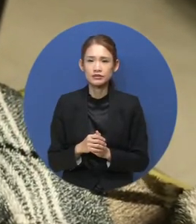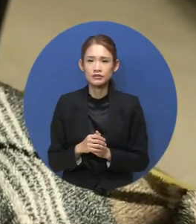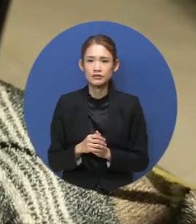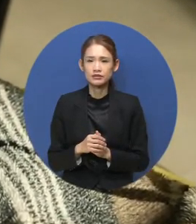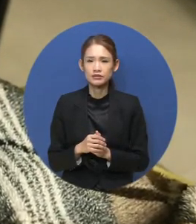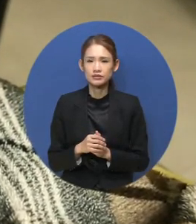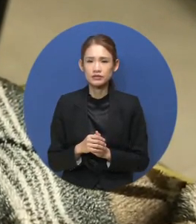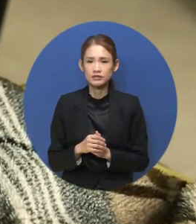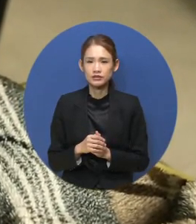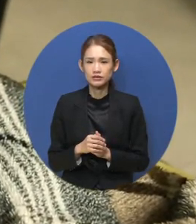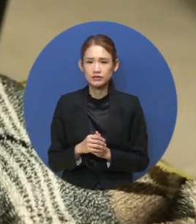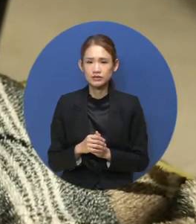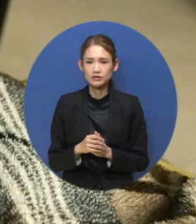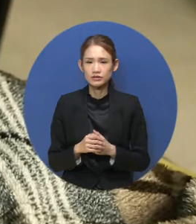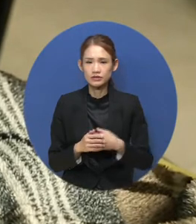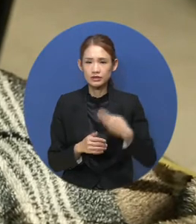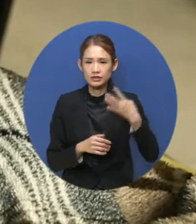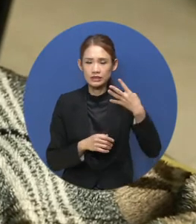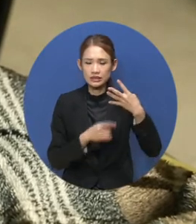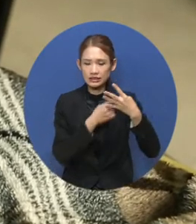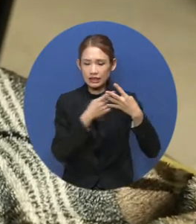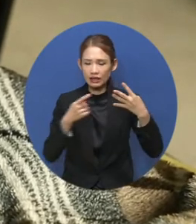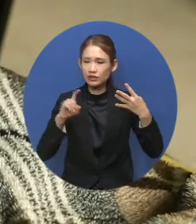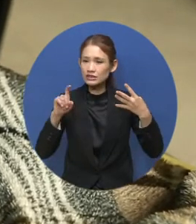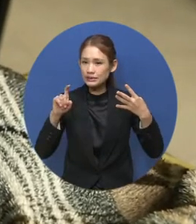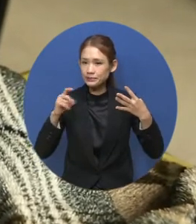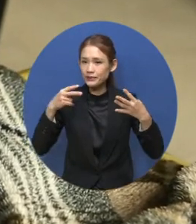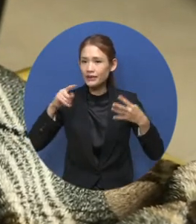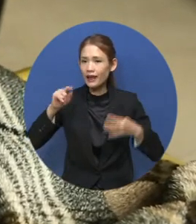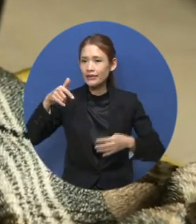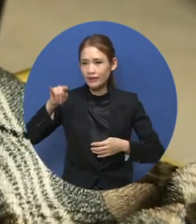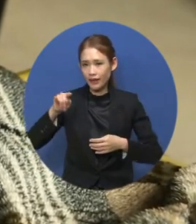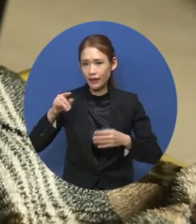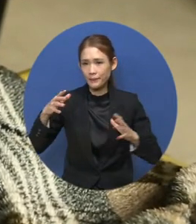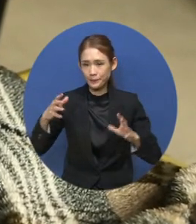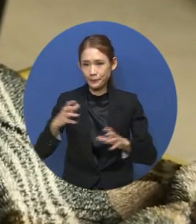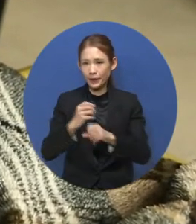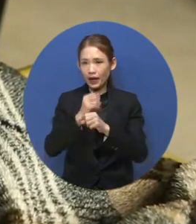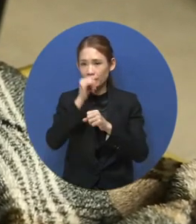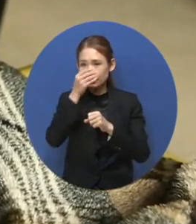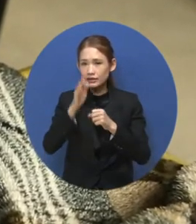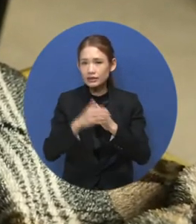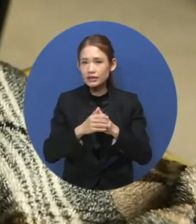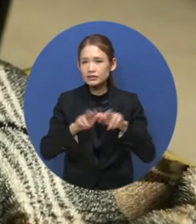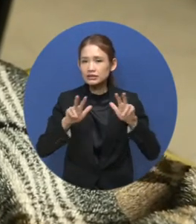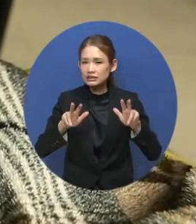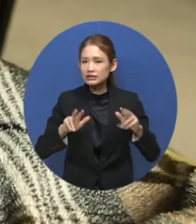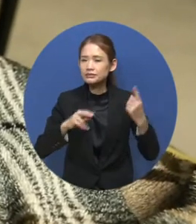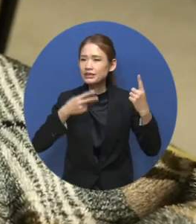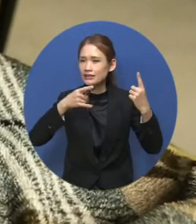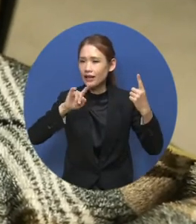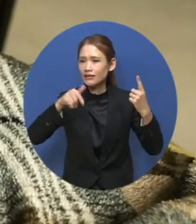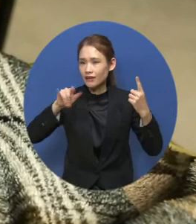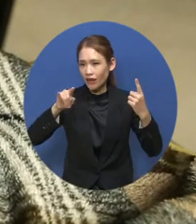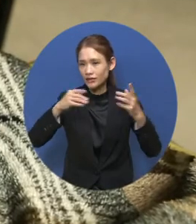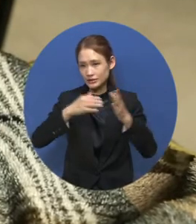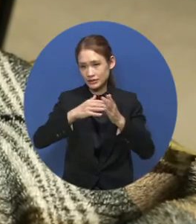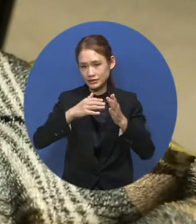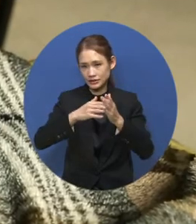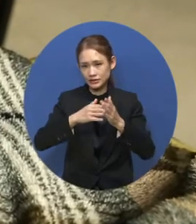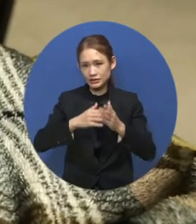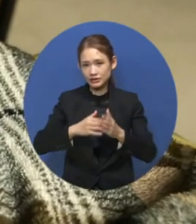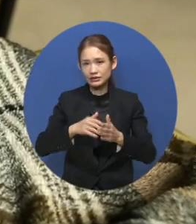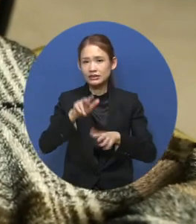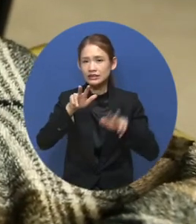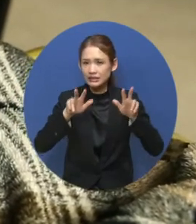이제 1단계에서 10단계가 있다고 하면 이제 1단계가 끝난 정도? 이제 시작이에요.